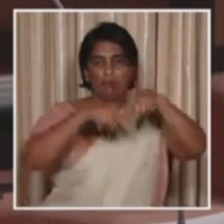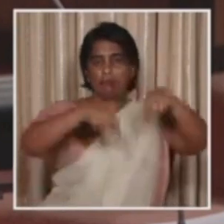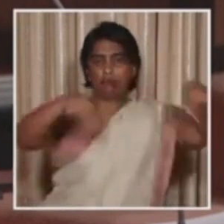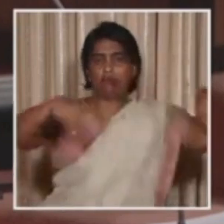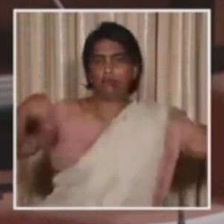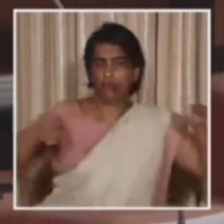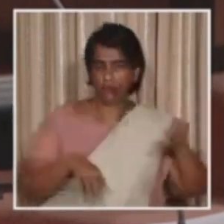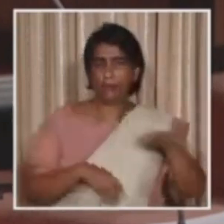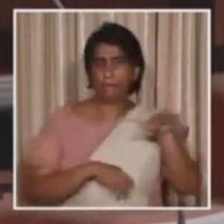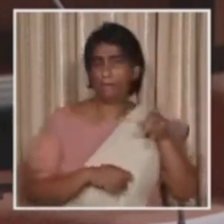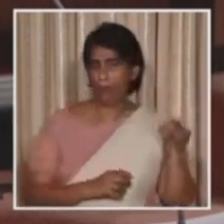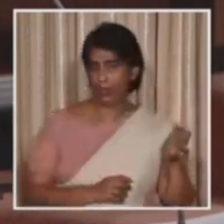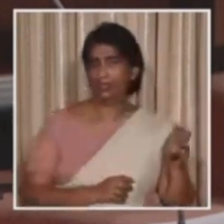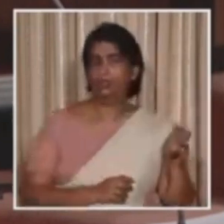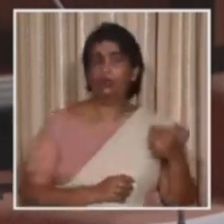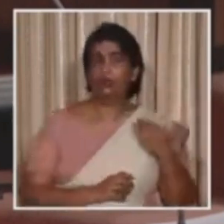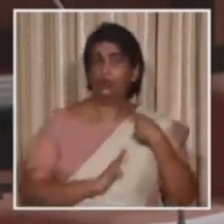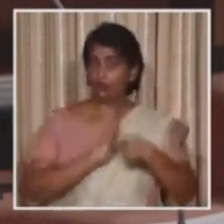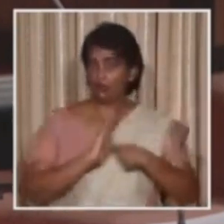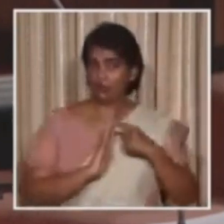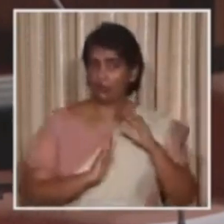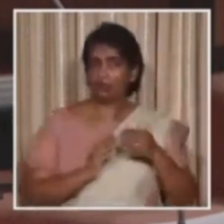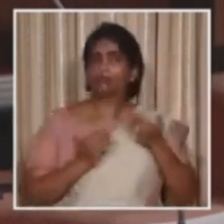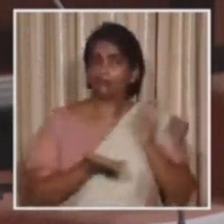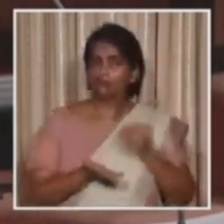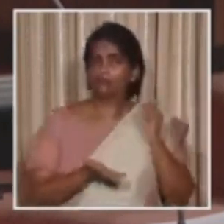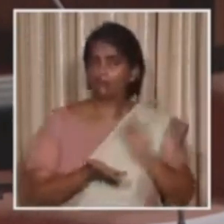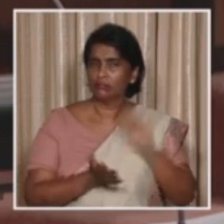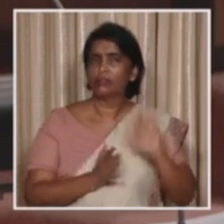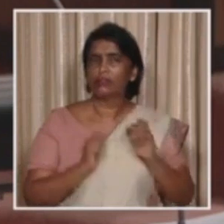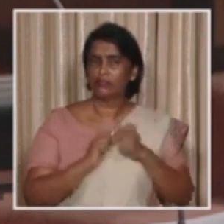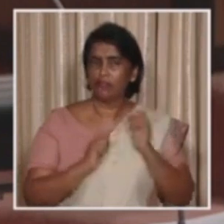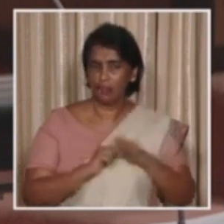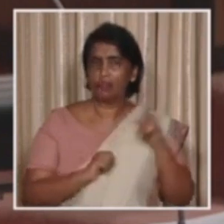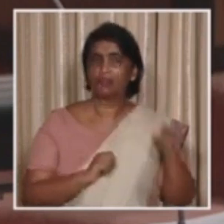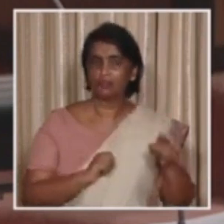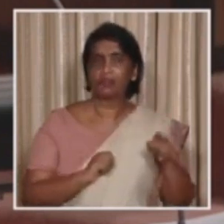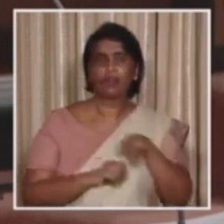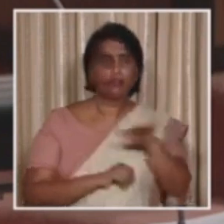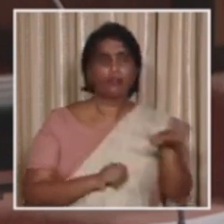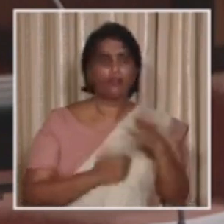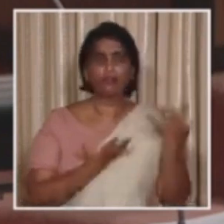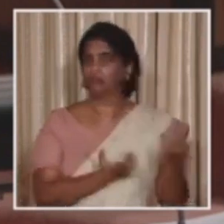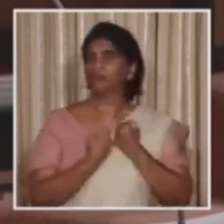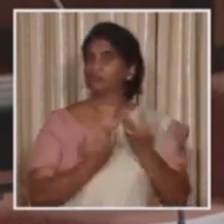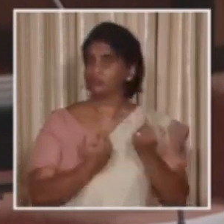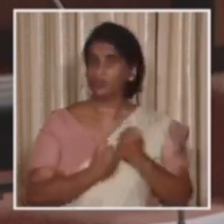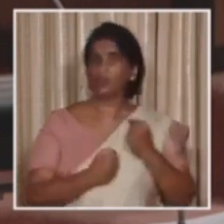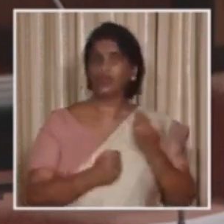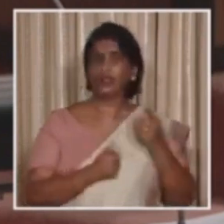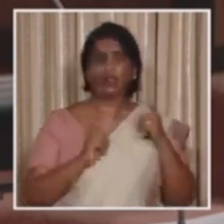தேசத்திலே தொடர்ந்து நடைபெறுகின்ற ஒரு விடயம், இந்த நிலங்களை அபகரிப்பது. ஒவ்வொரு திணைக்களங்களும்